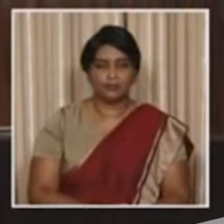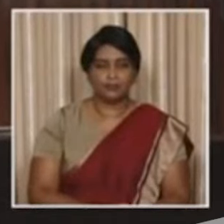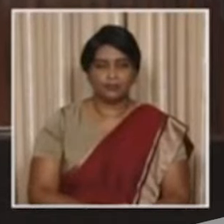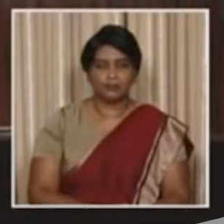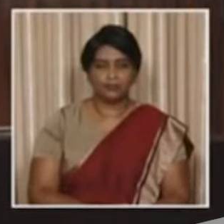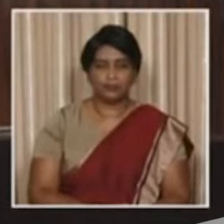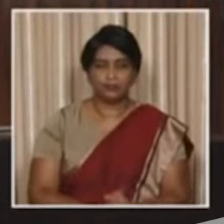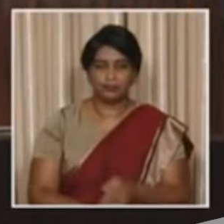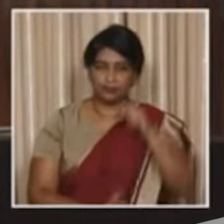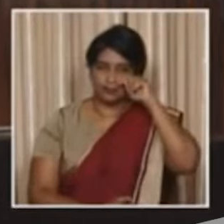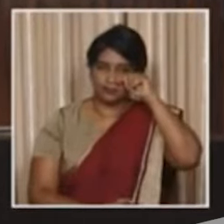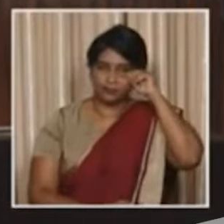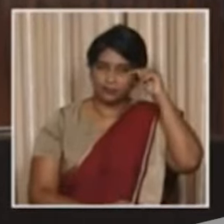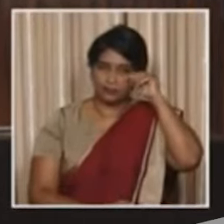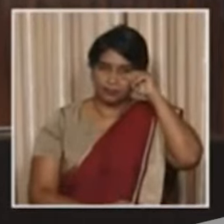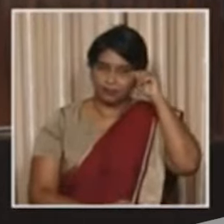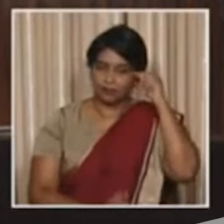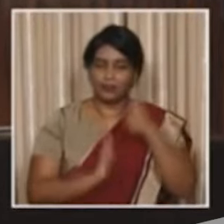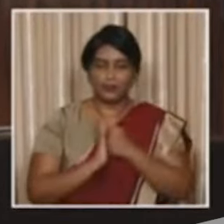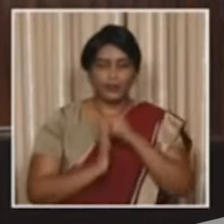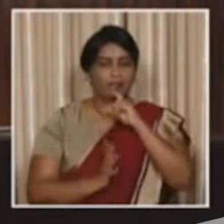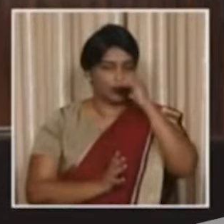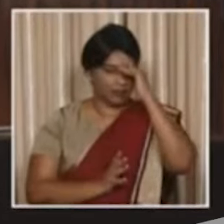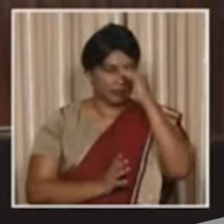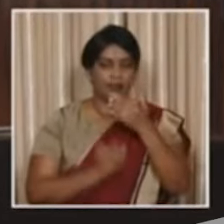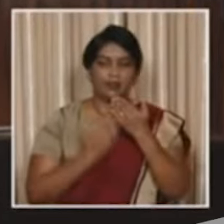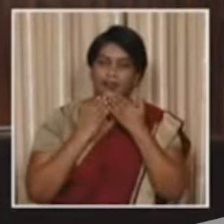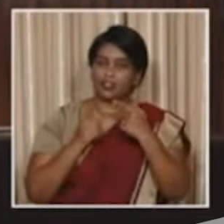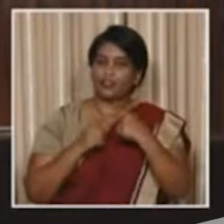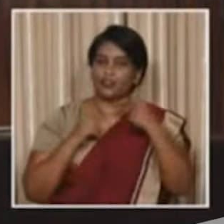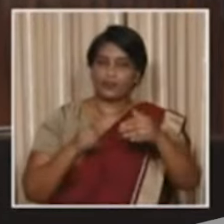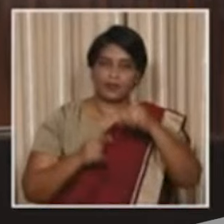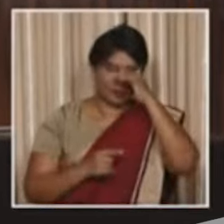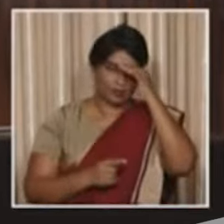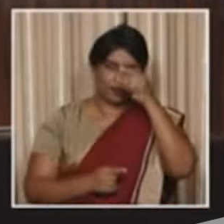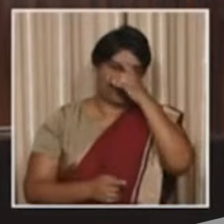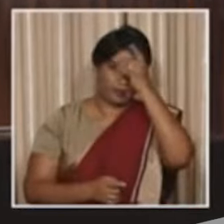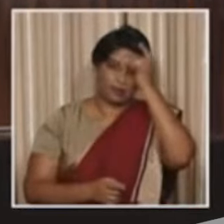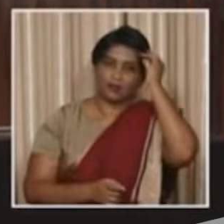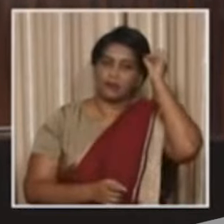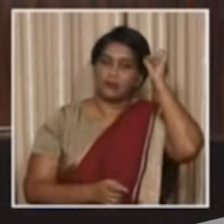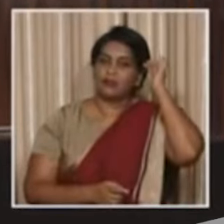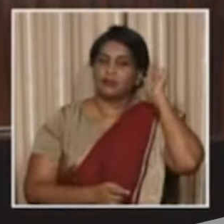ගරු කථානායකතුමනි, ස්තුතියි ගරු විපක්ෂ නායකතුමනි.